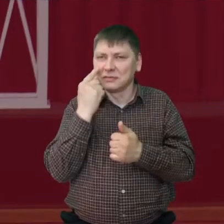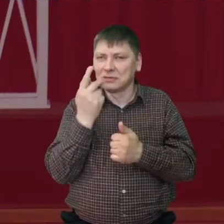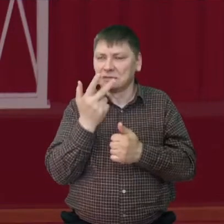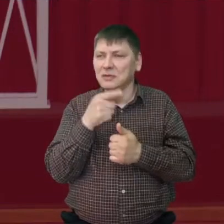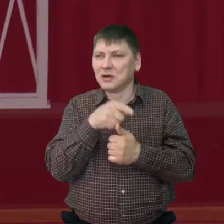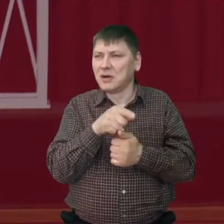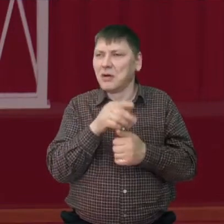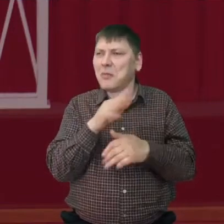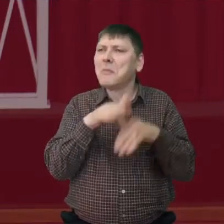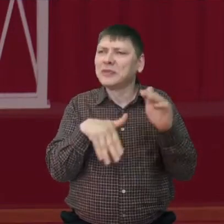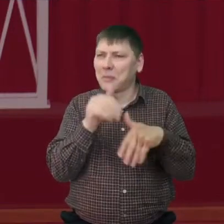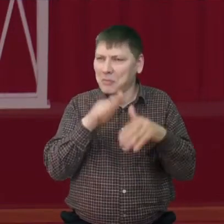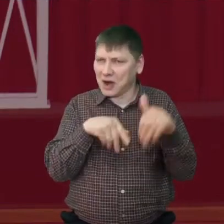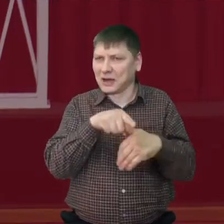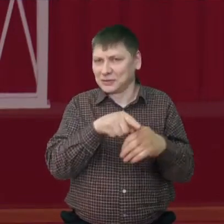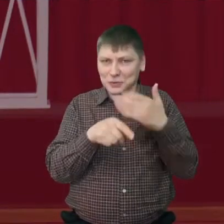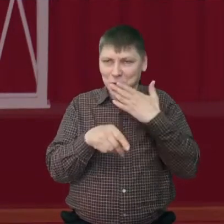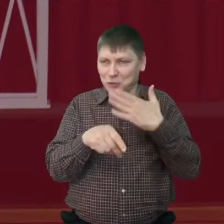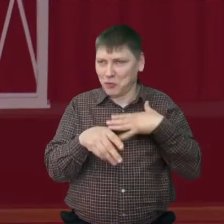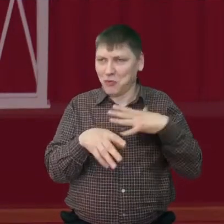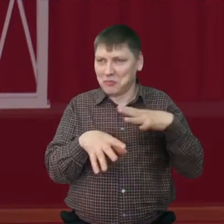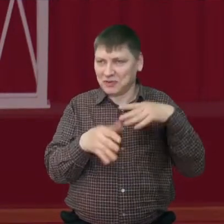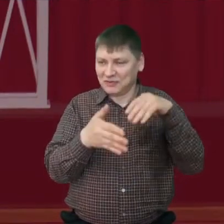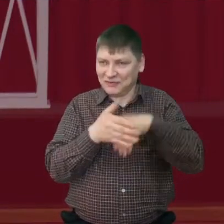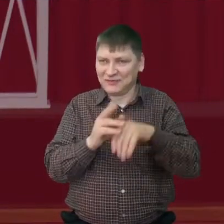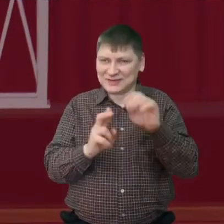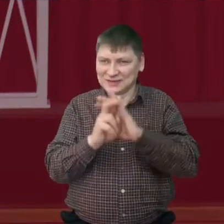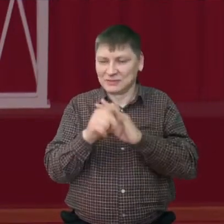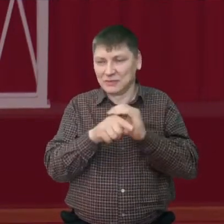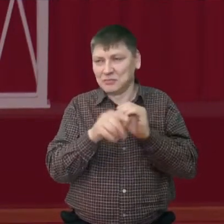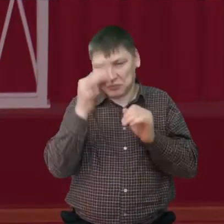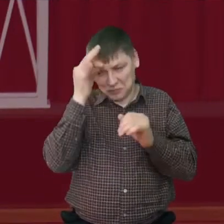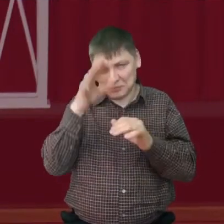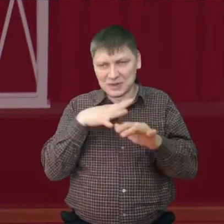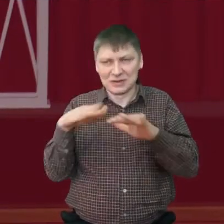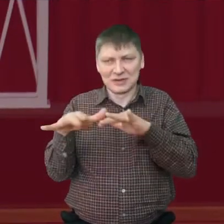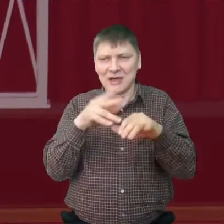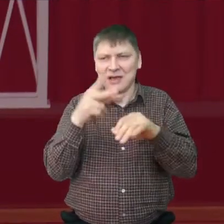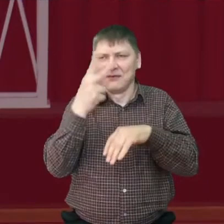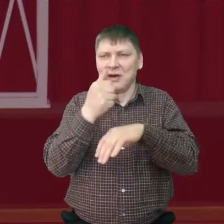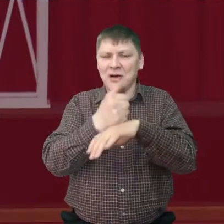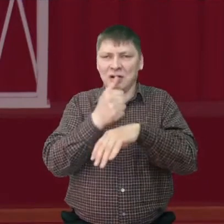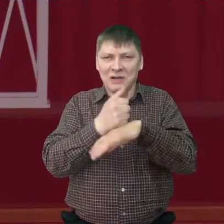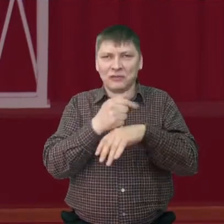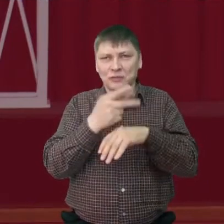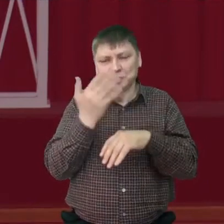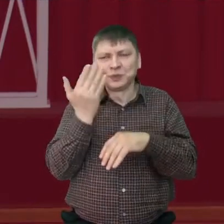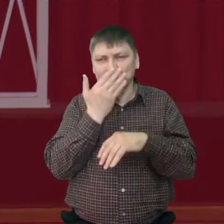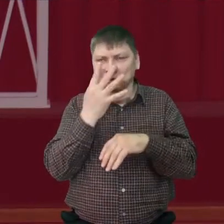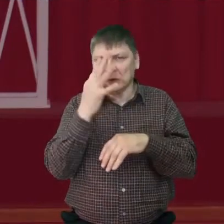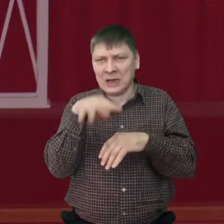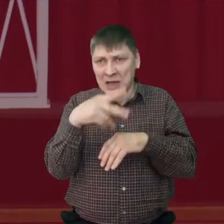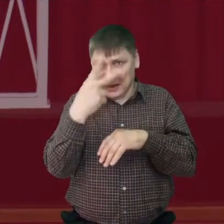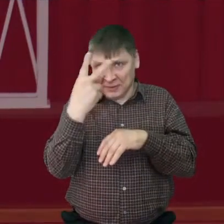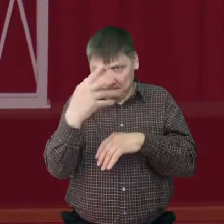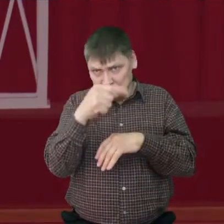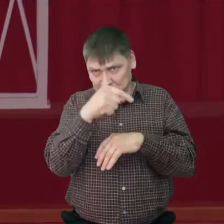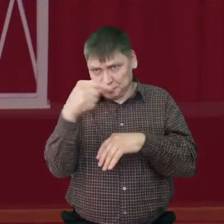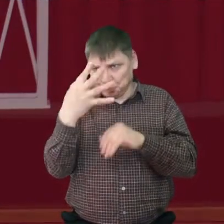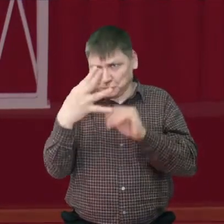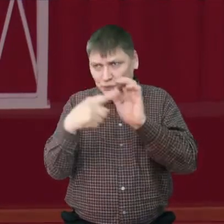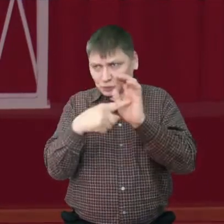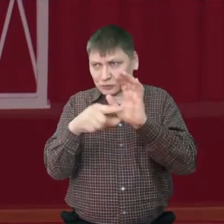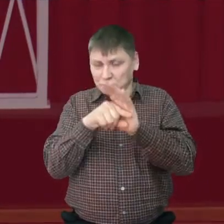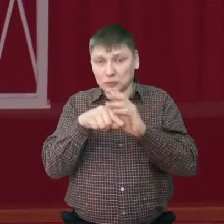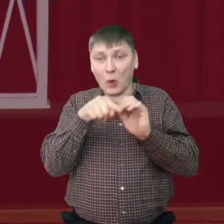сторон на практике проявления любви к церкви. В Деяниях святых апостолов во второй главе мы читаем там 42-46 стихи,